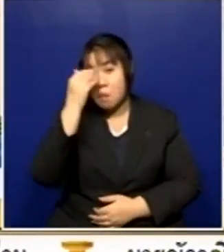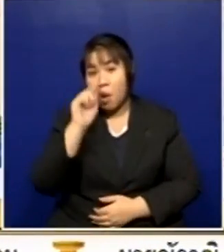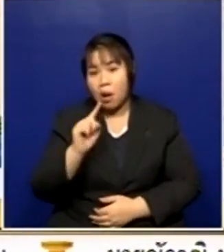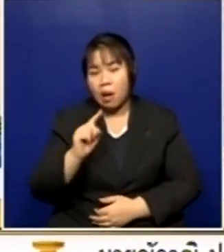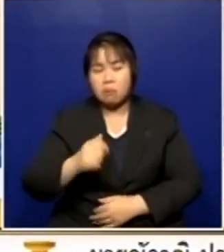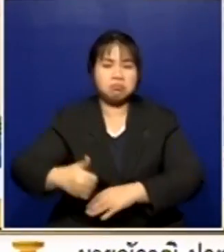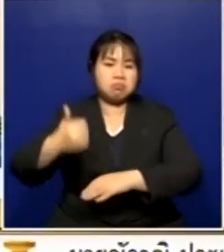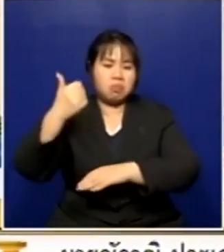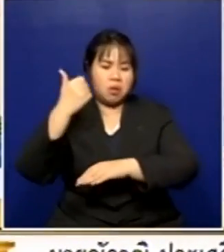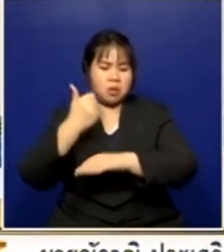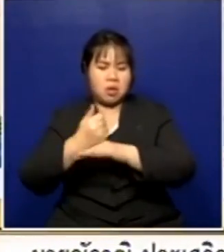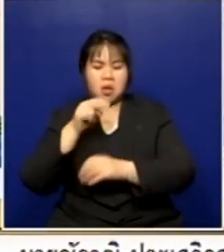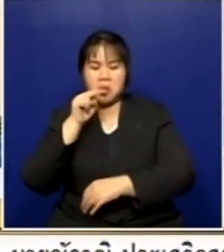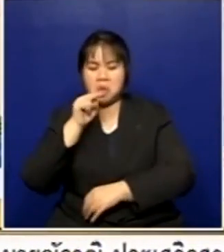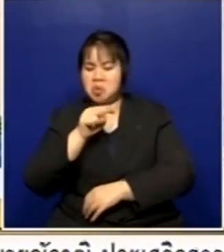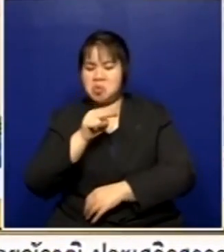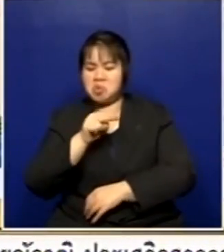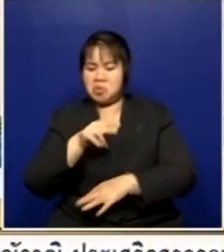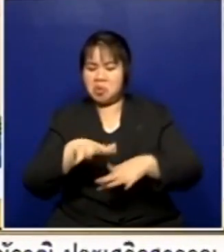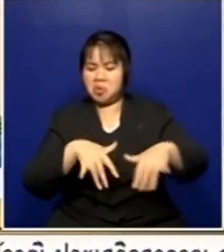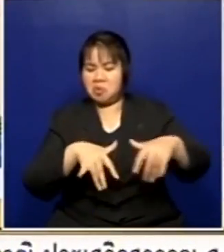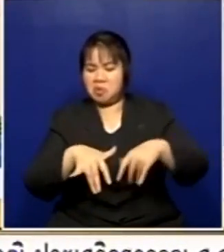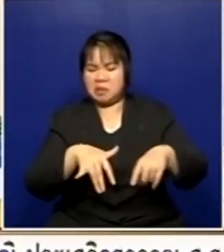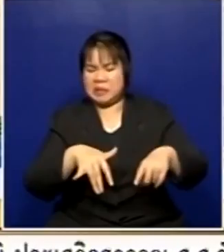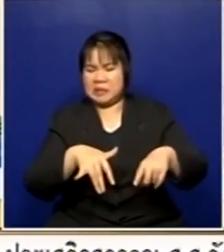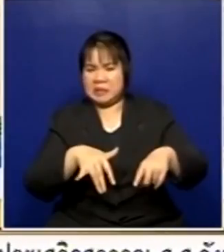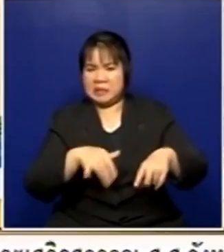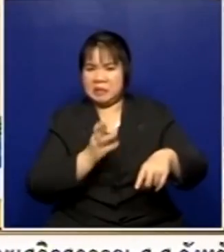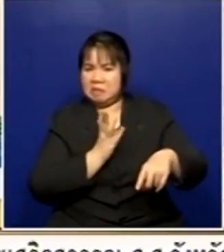นานไม่ไม่ใจประชาชน